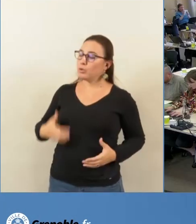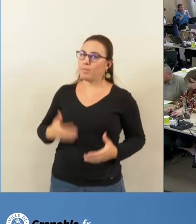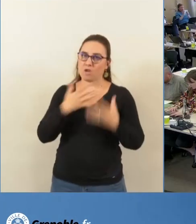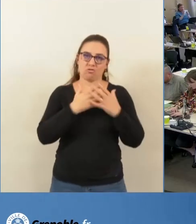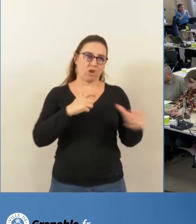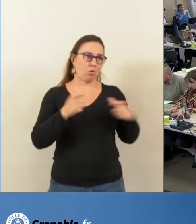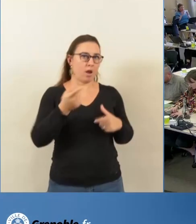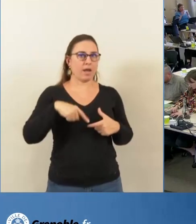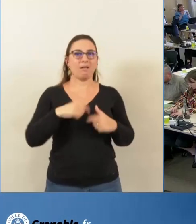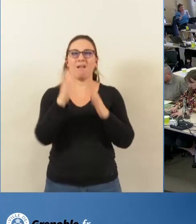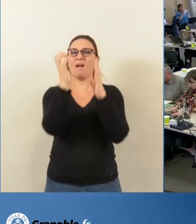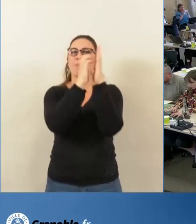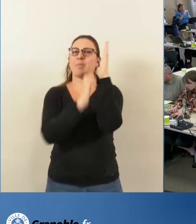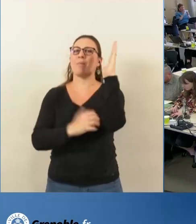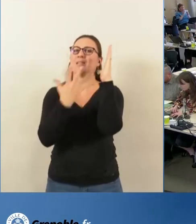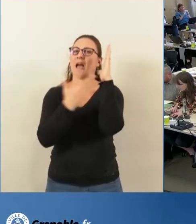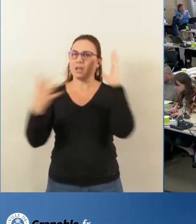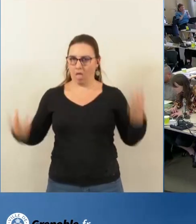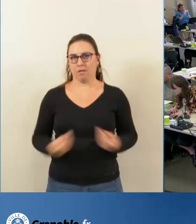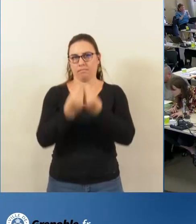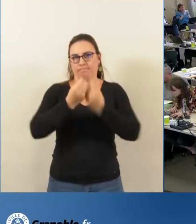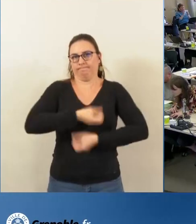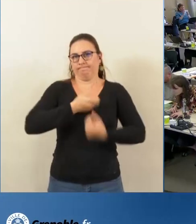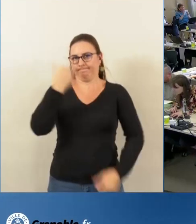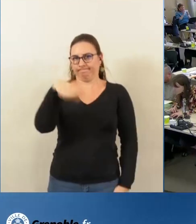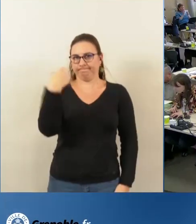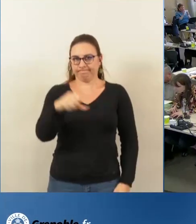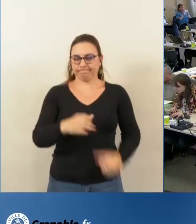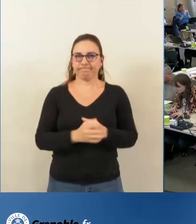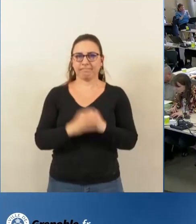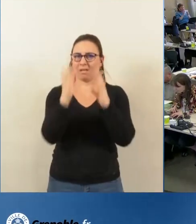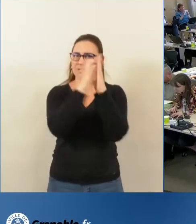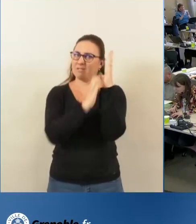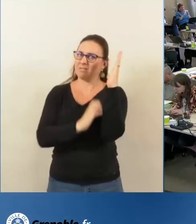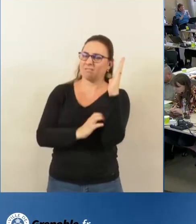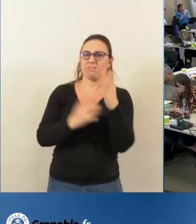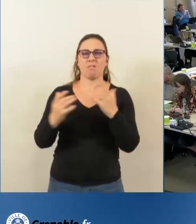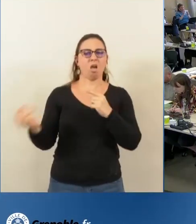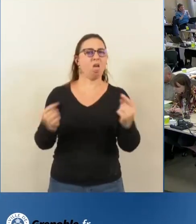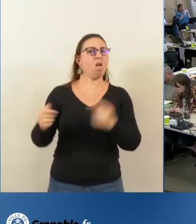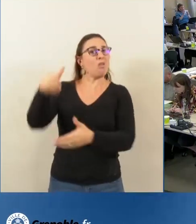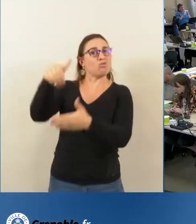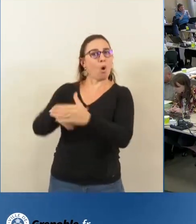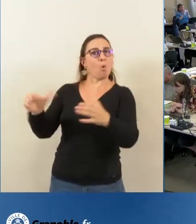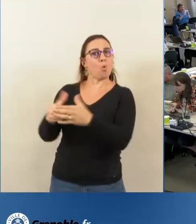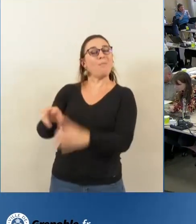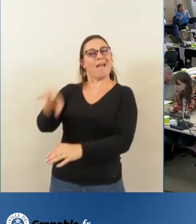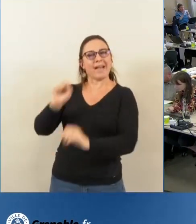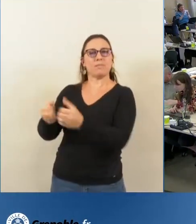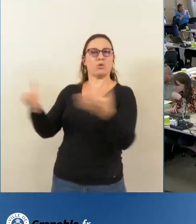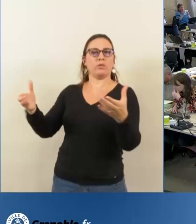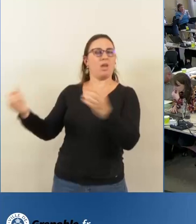seule intervention pour les cinq délibérations qui vont suivre c'est des libération visant toutes à régler les différents internes à votre ancienne majorité